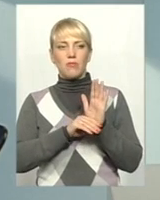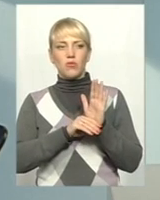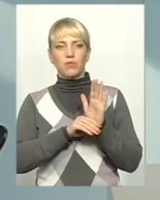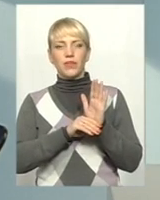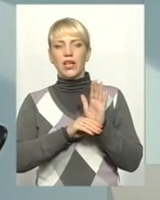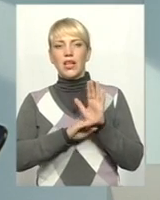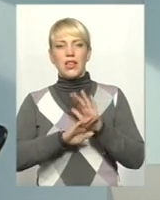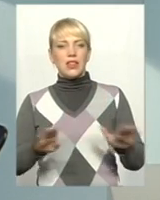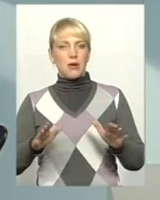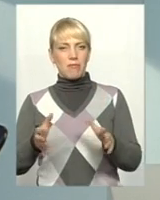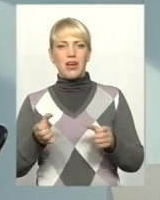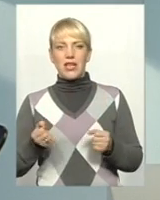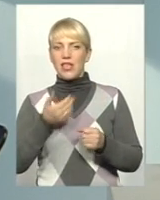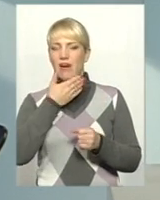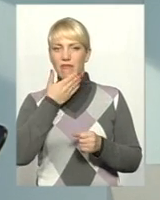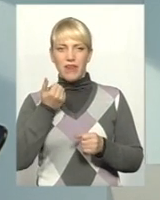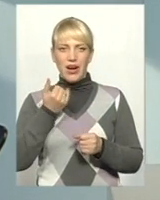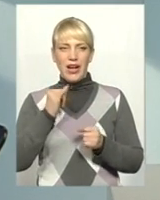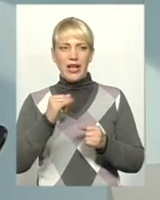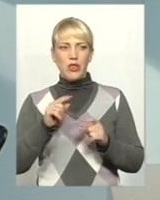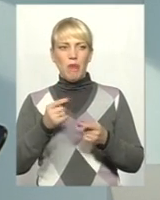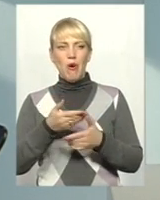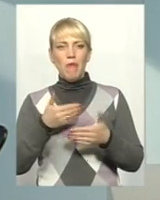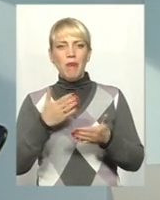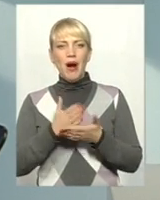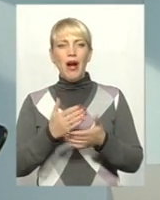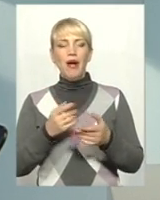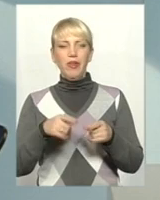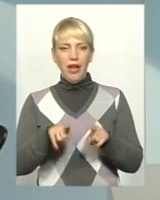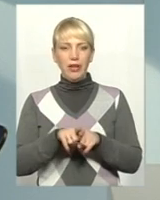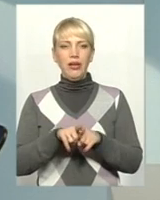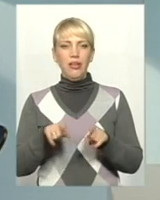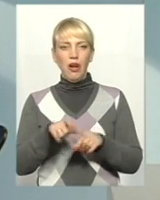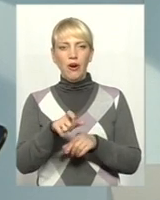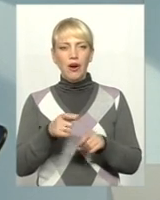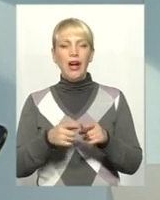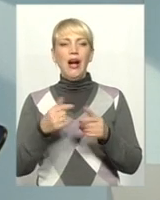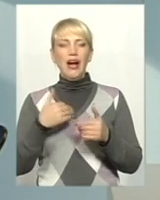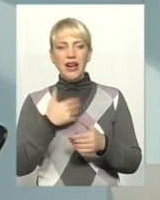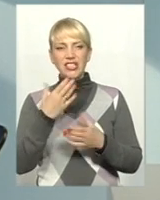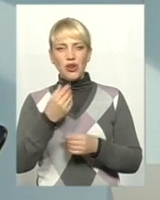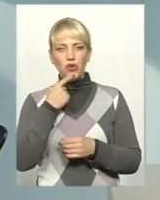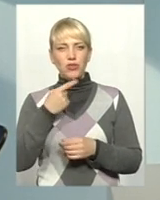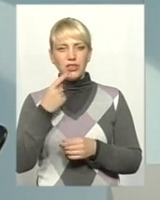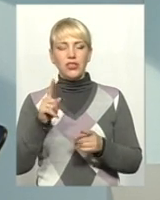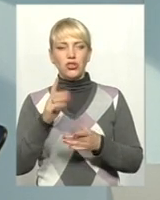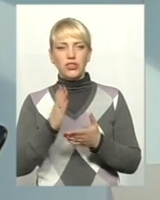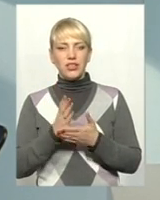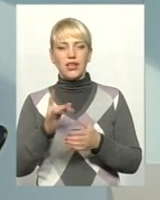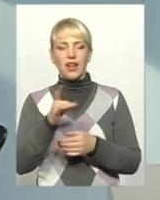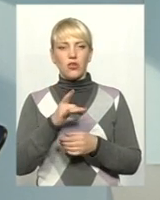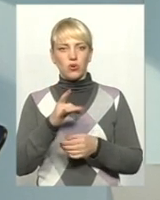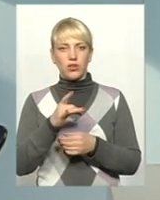таку програму не прийняв. І тому ми маємо сьогодні саме такі моменти. Хоча я хочу сказати, що є райони, які досить